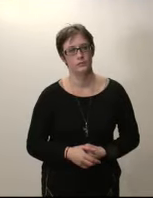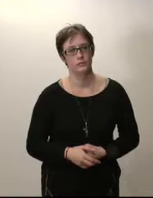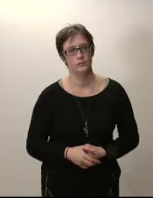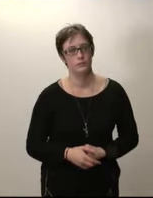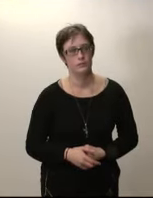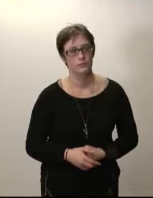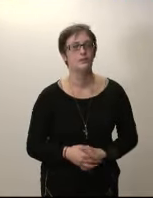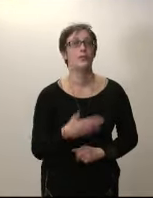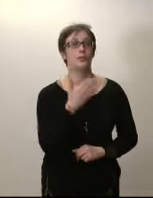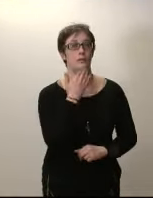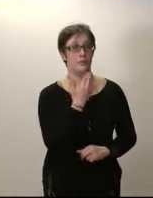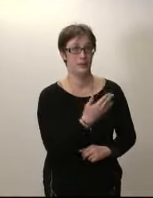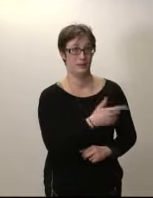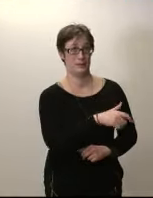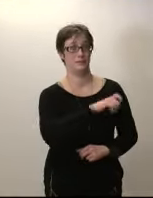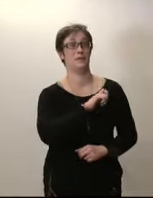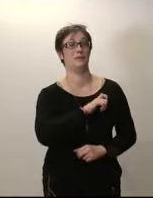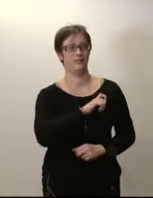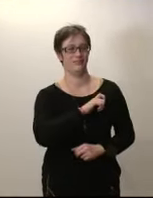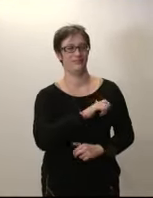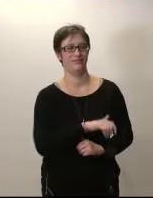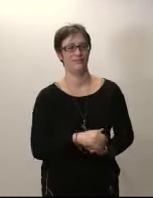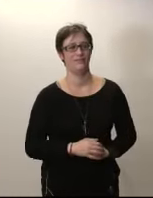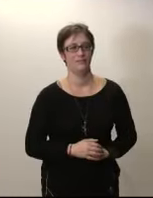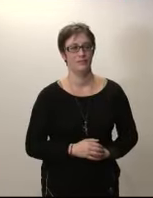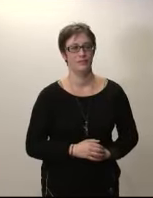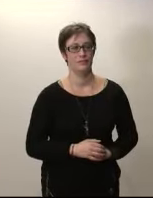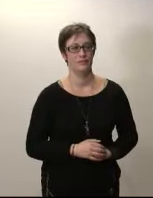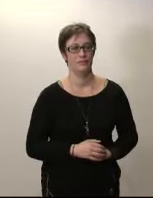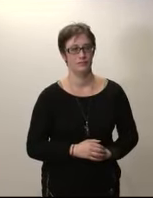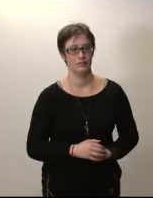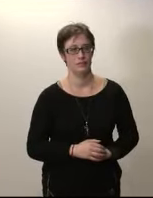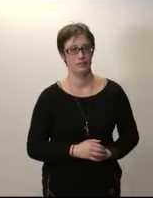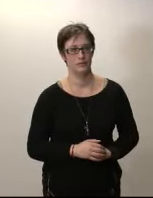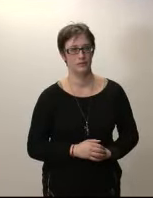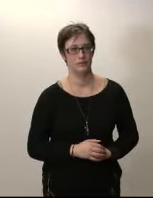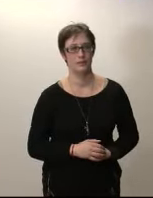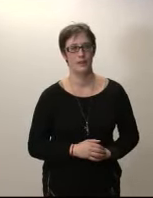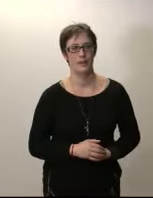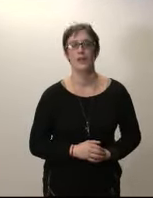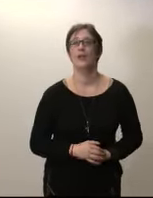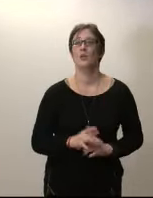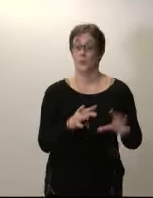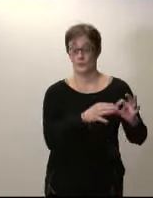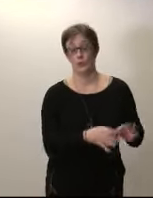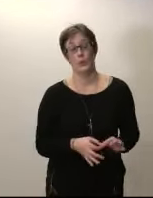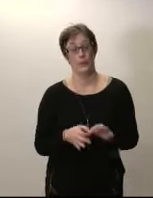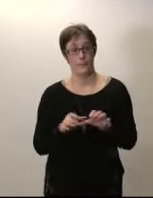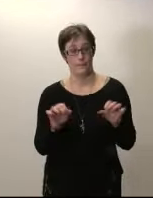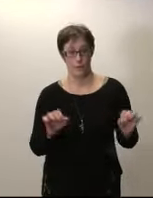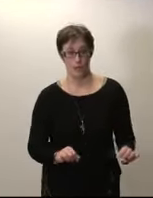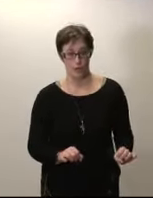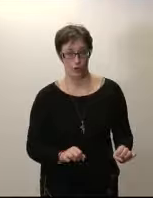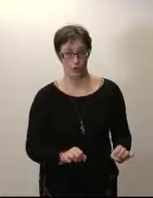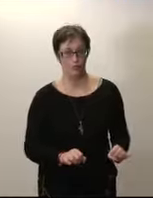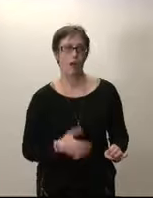Merci, messieurs, de me donner la parole. Donc, juste deux points pour répondre par rapport au ménage. Vous savez bien que si on a